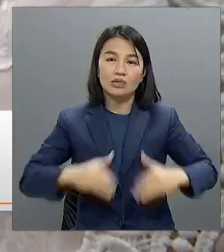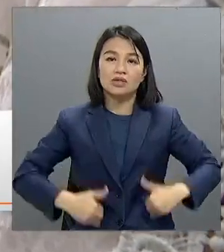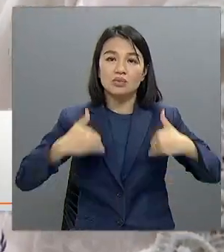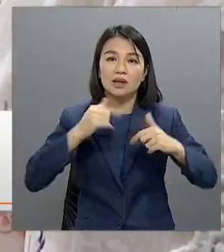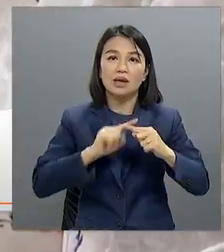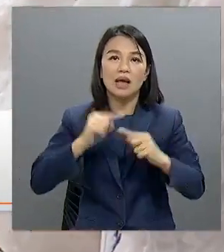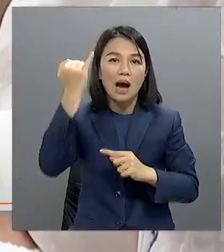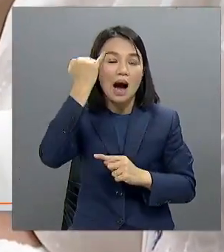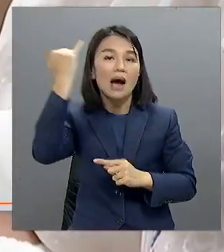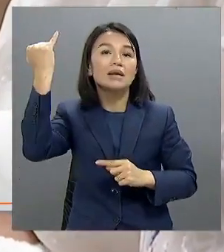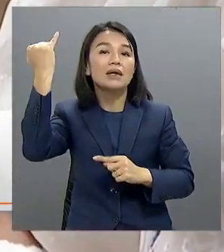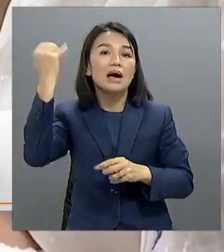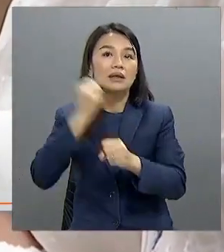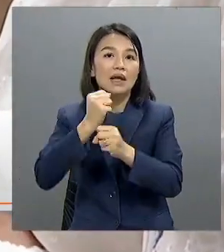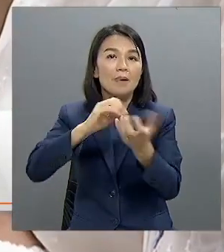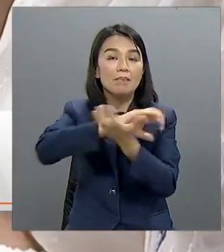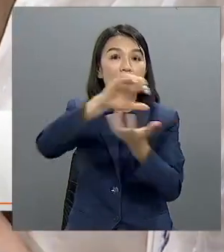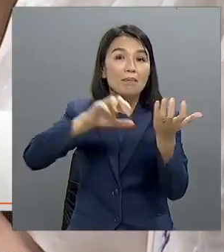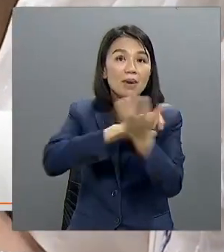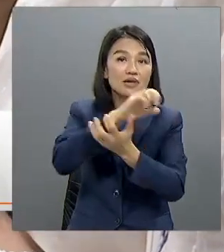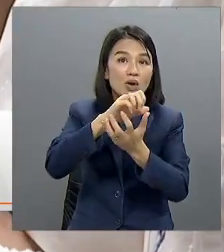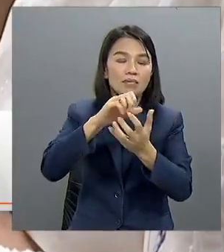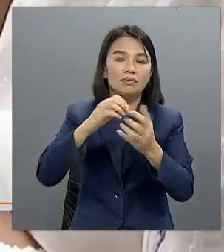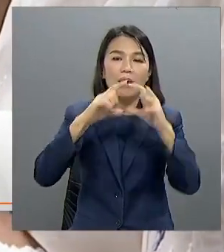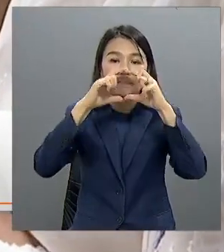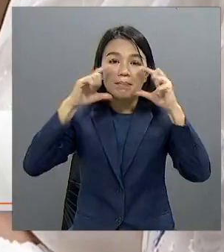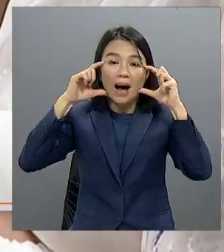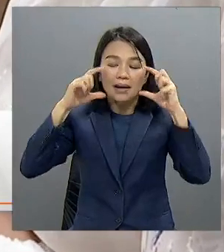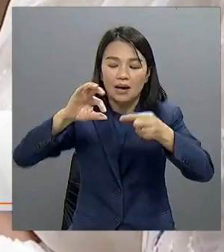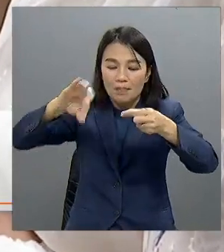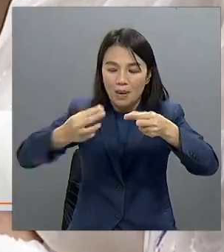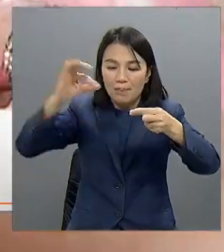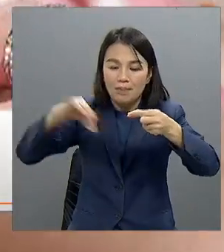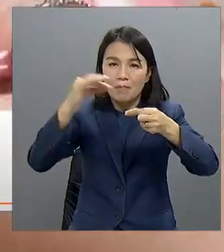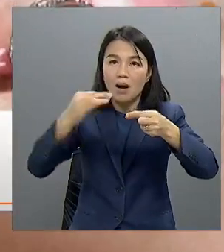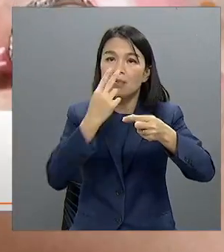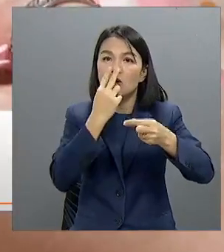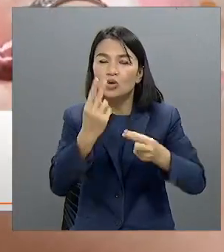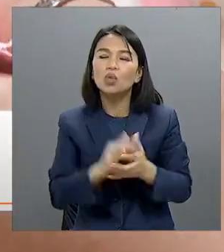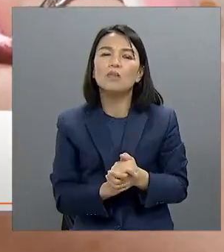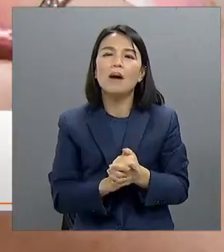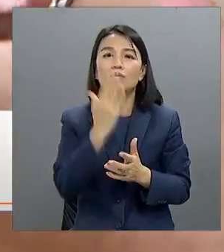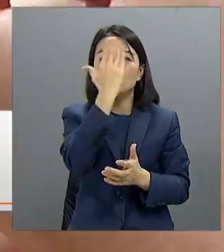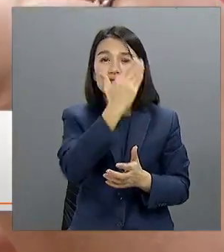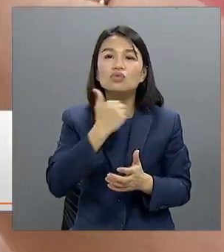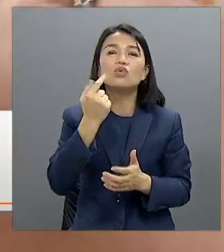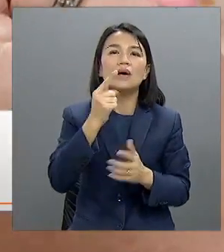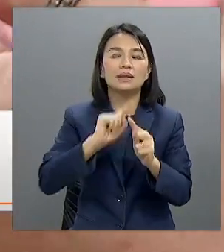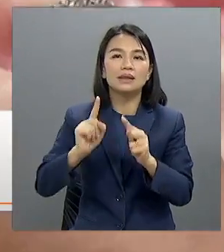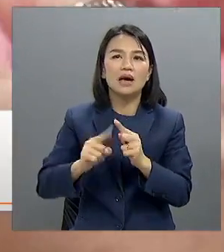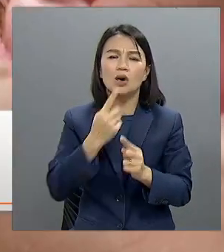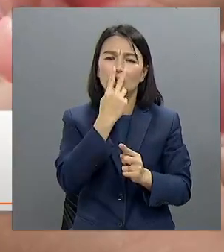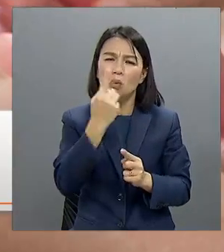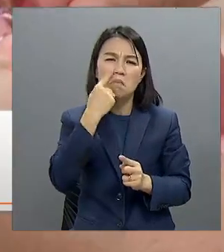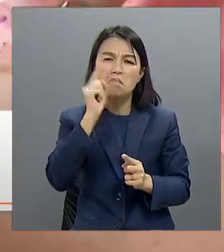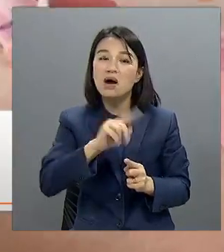ผสานปักมันลงไปในตัวแมสเพื่อให้สิ่งที่เราใช้เนี่ยมันไม่น่าเบื่อแล้วก็ดูเป็นสิ่งที่มีชิ้นเดีย